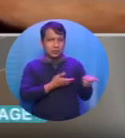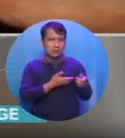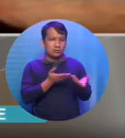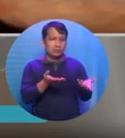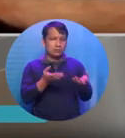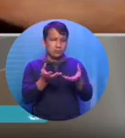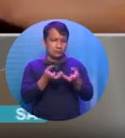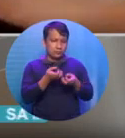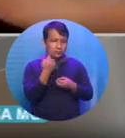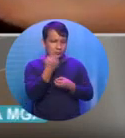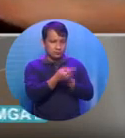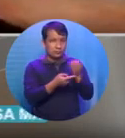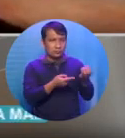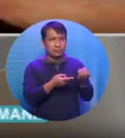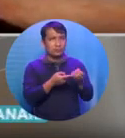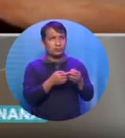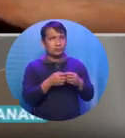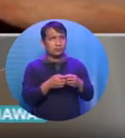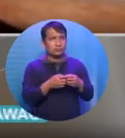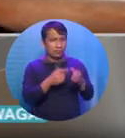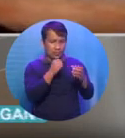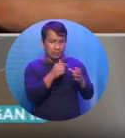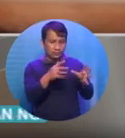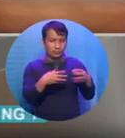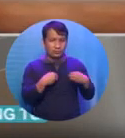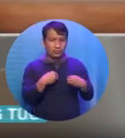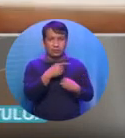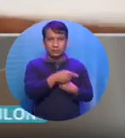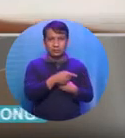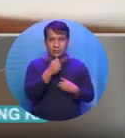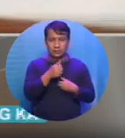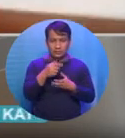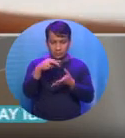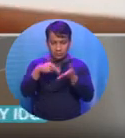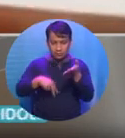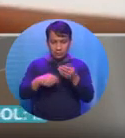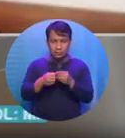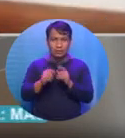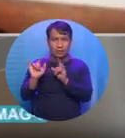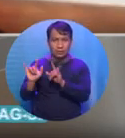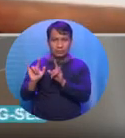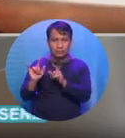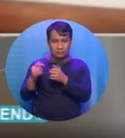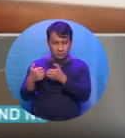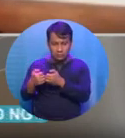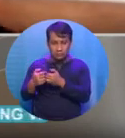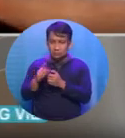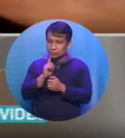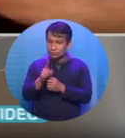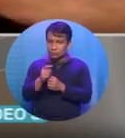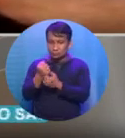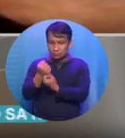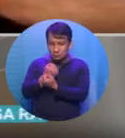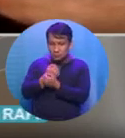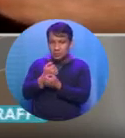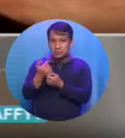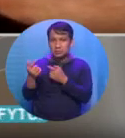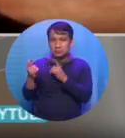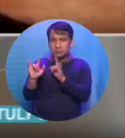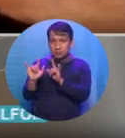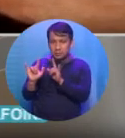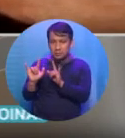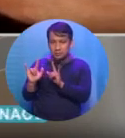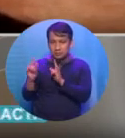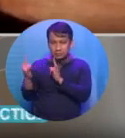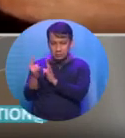Opo. Okay. Kasi po, hindi niya matanggap-tanggap. Sabi niya dito na nagmamahalan kayo at